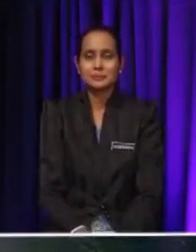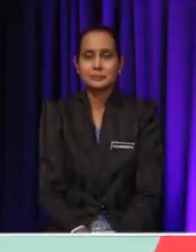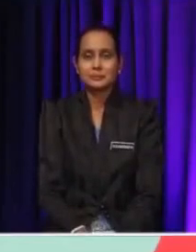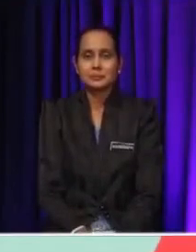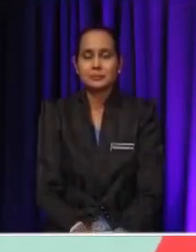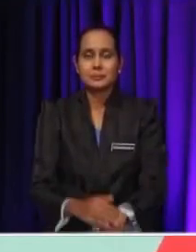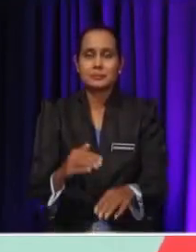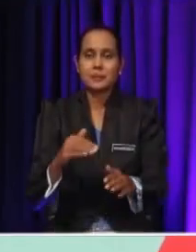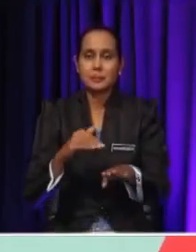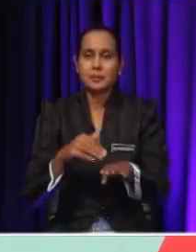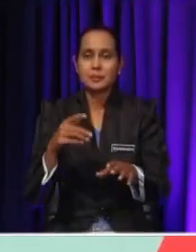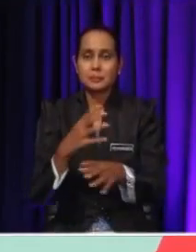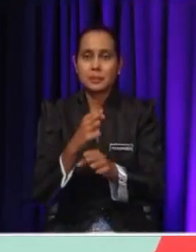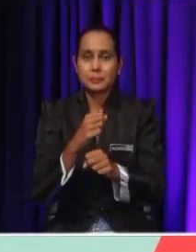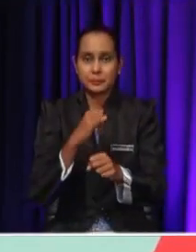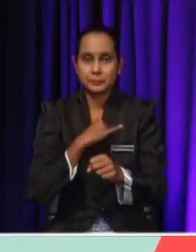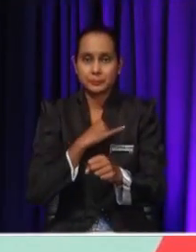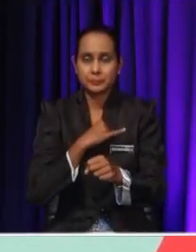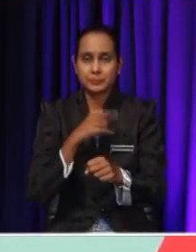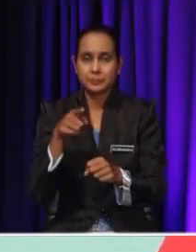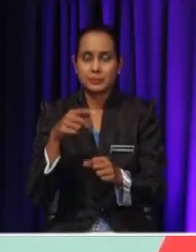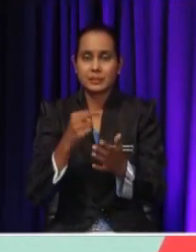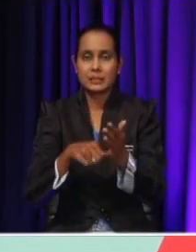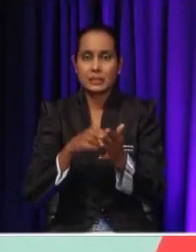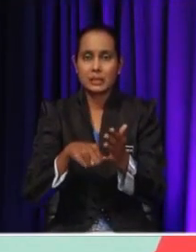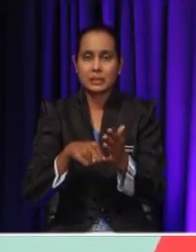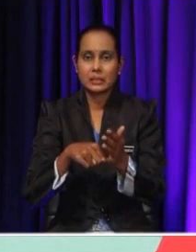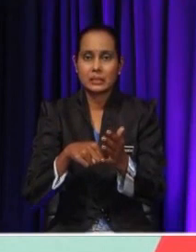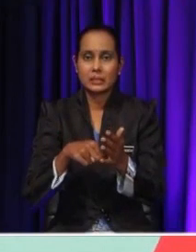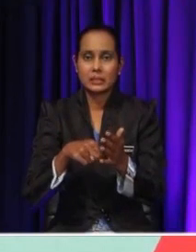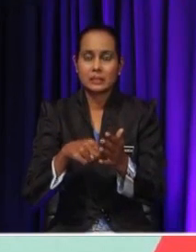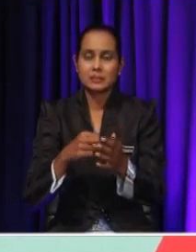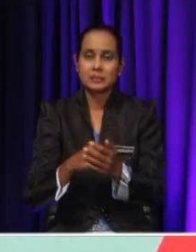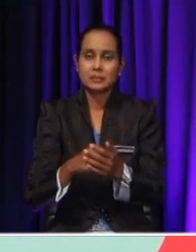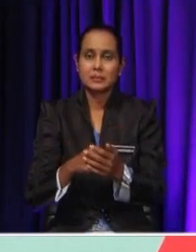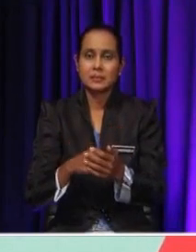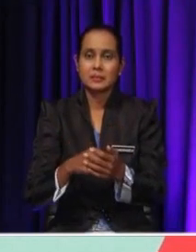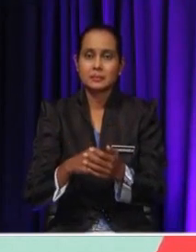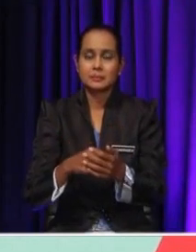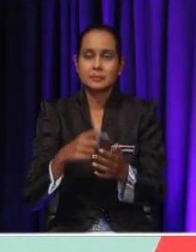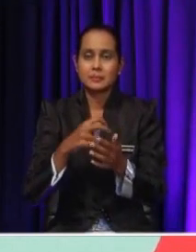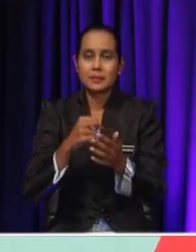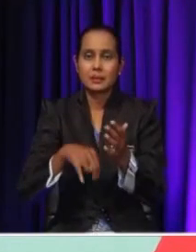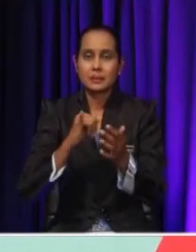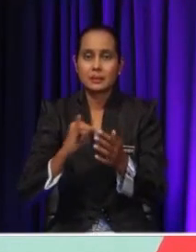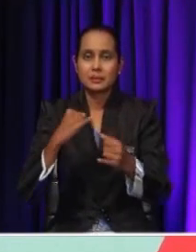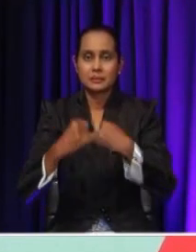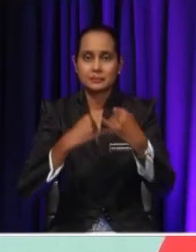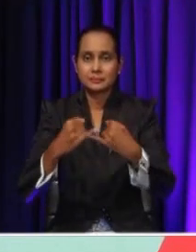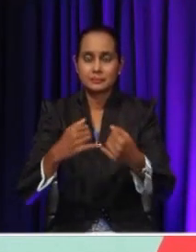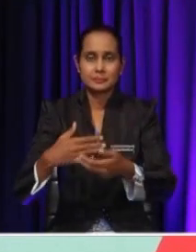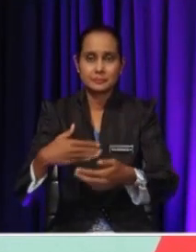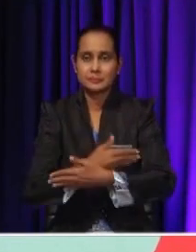pandangan saya nilai yang terdapat dalam saja ini ialah nilai menghargai jasa anak-anak bonde datang